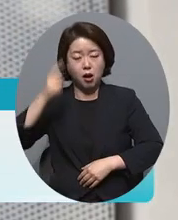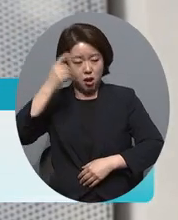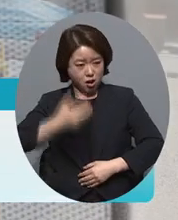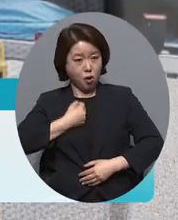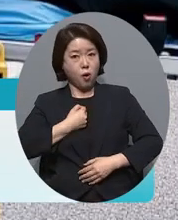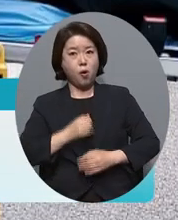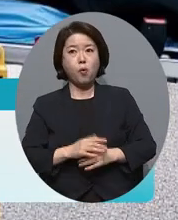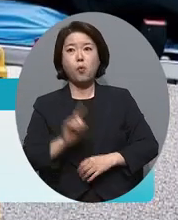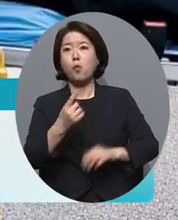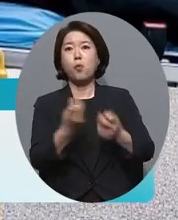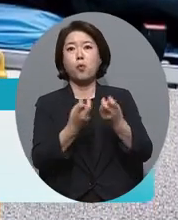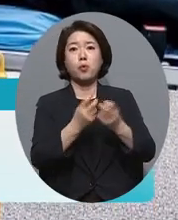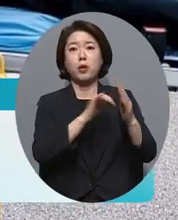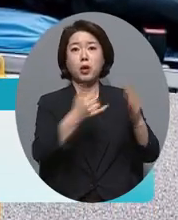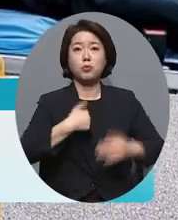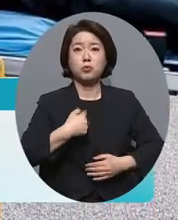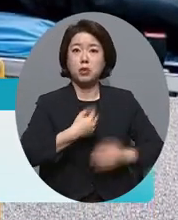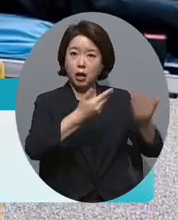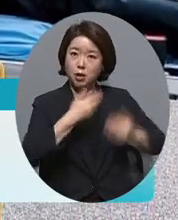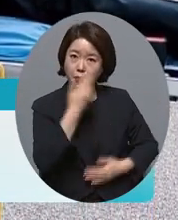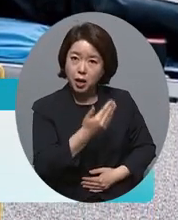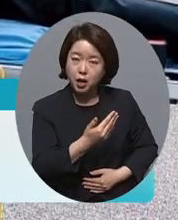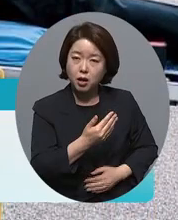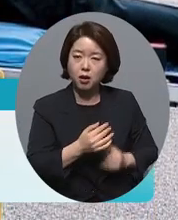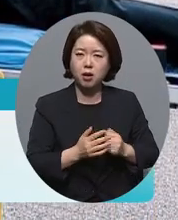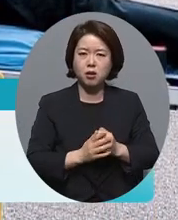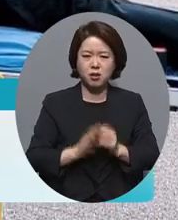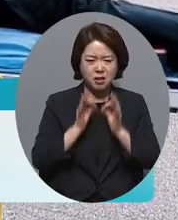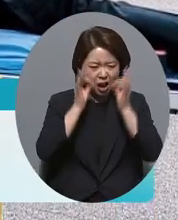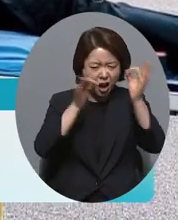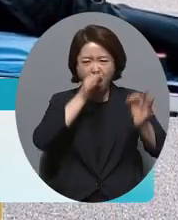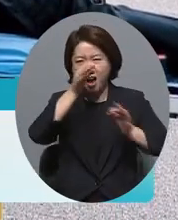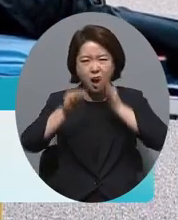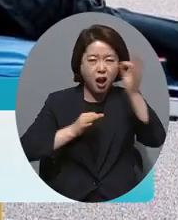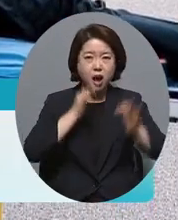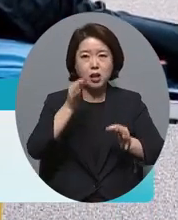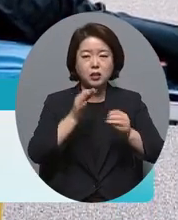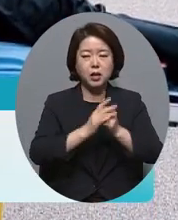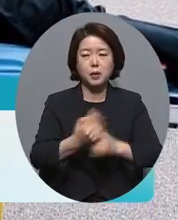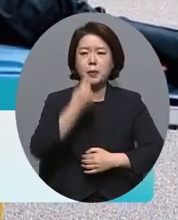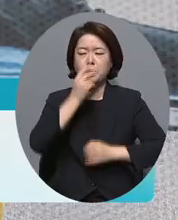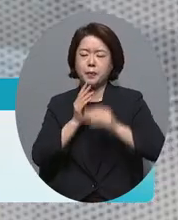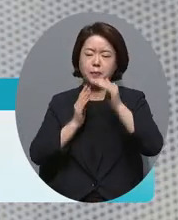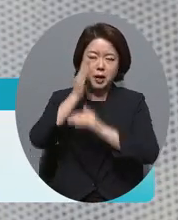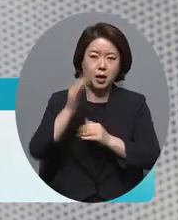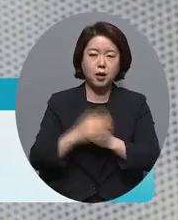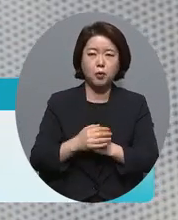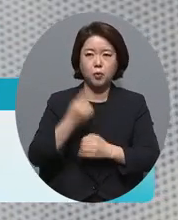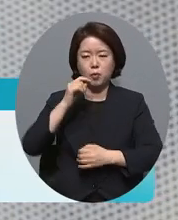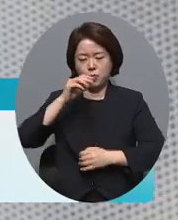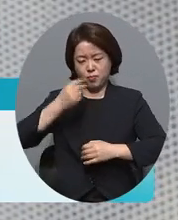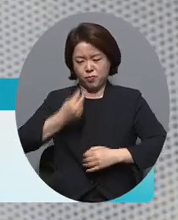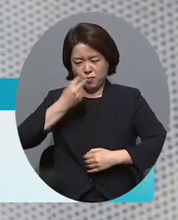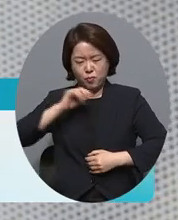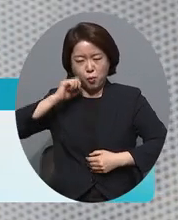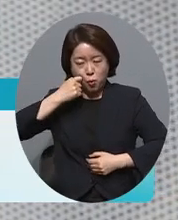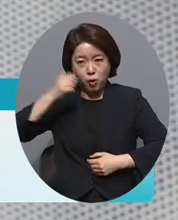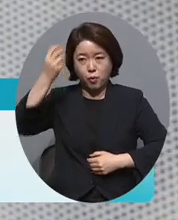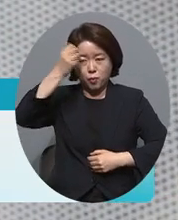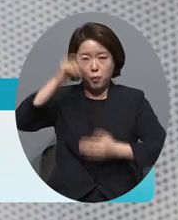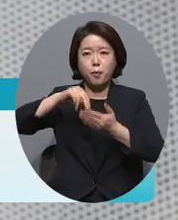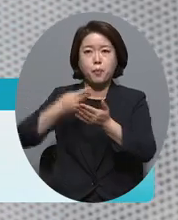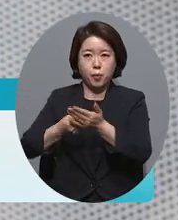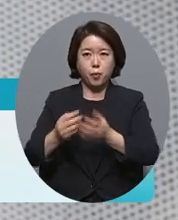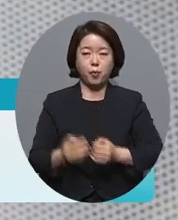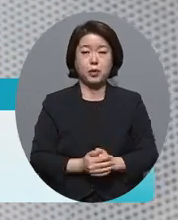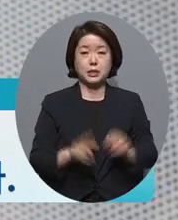가족들이 나한테 이럴 수가 있냐고 절규 하시다가 과호흡으로 지금 응급실에 같이